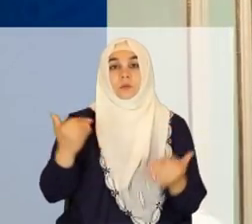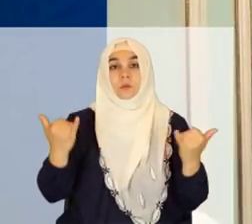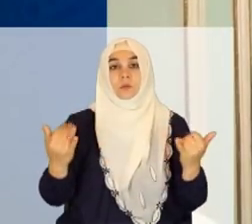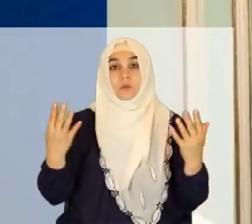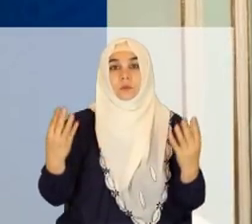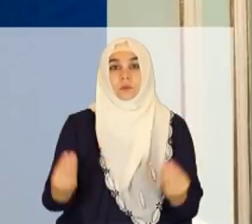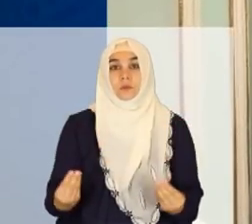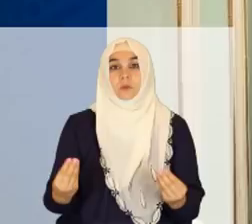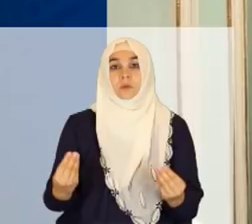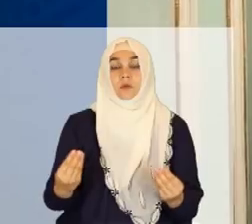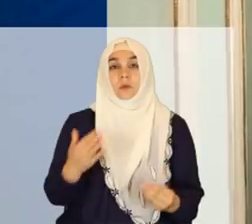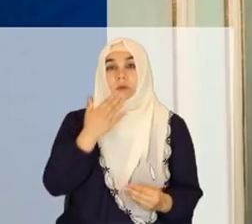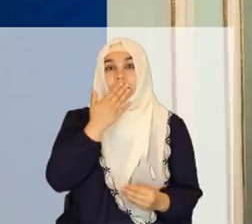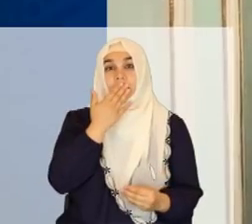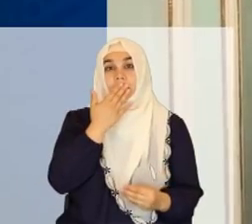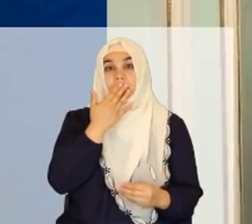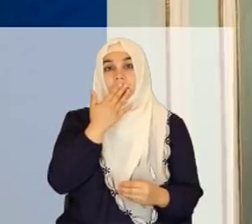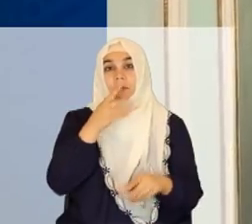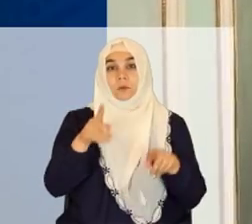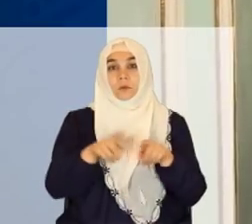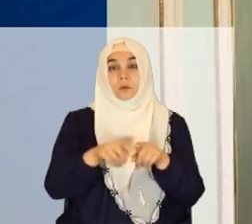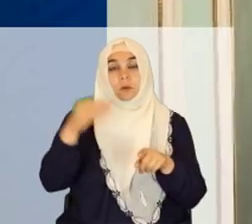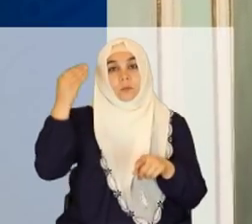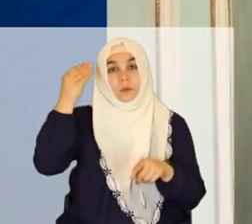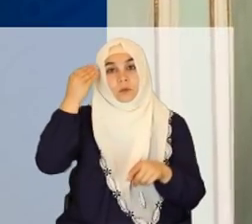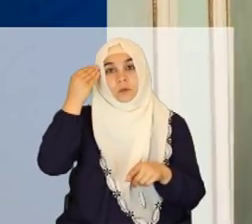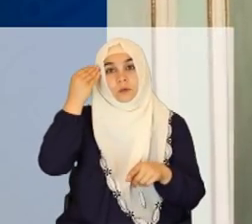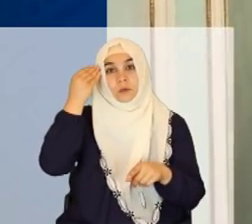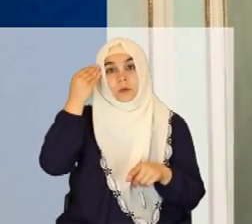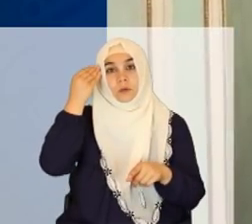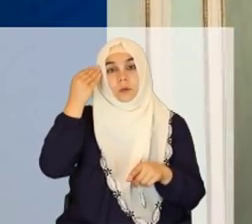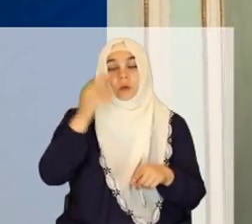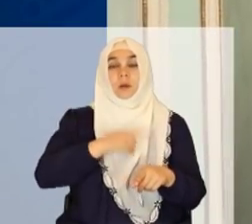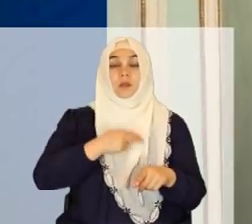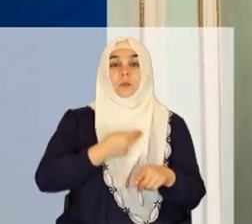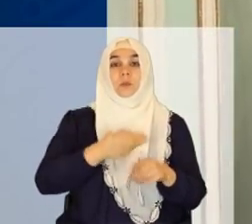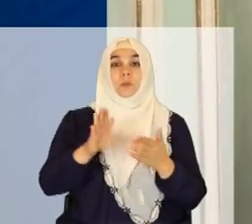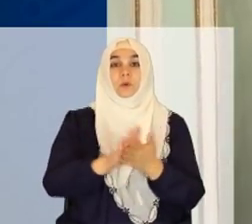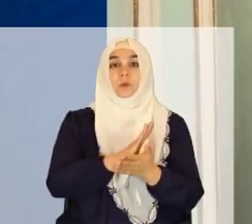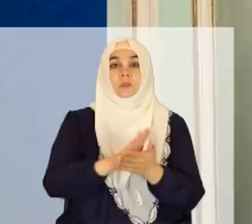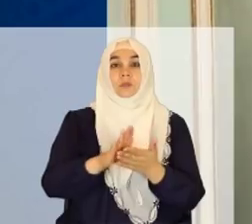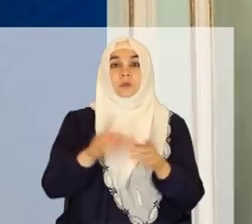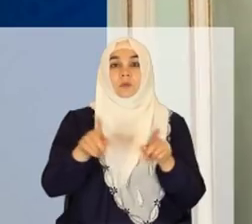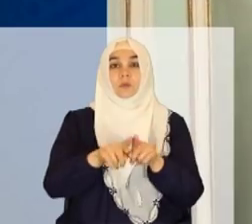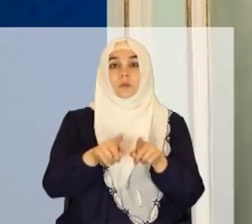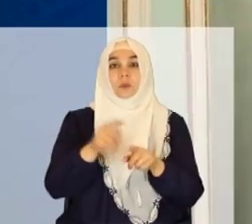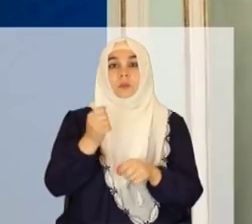bugungi kunda ro'zani shu ma'noda, ya'ni qalbni poklashdagi tutgan